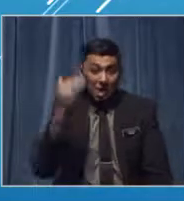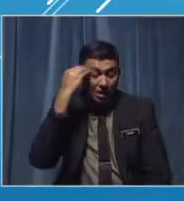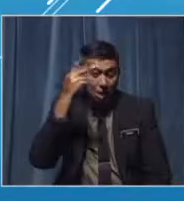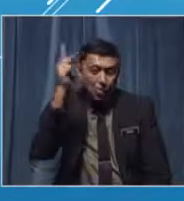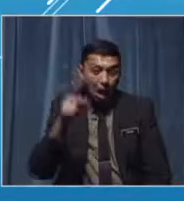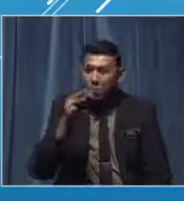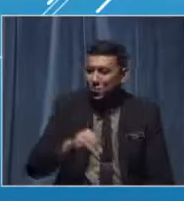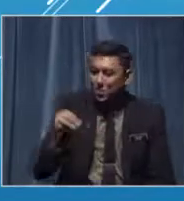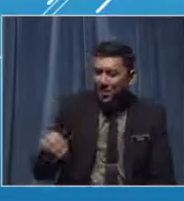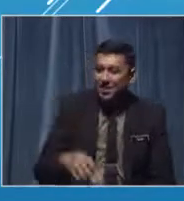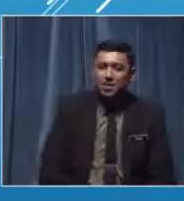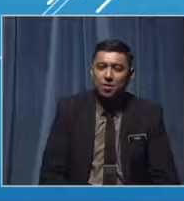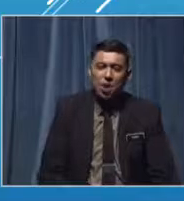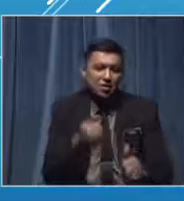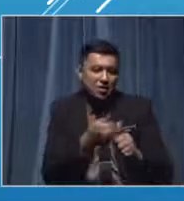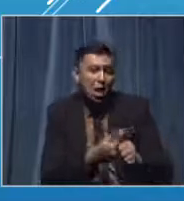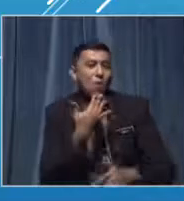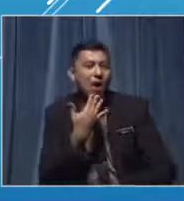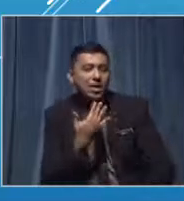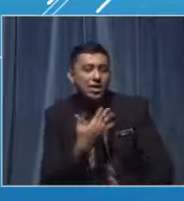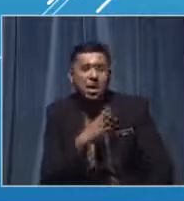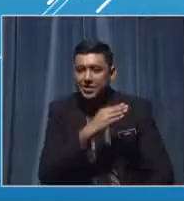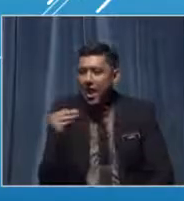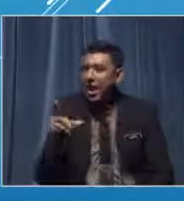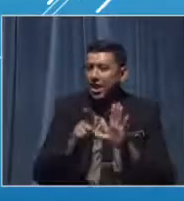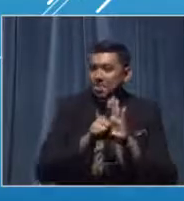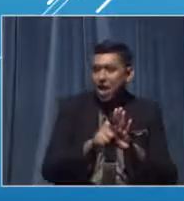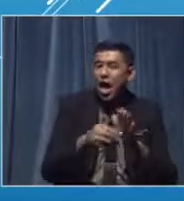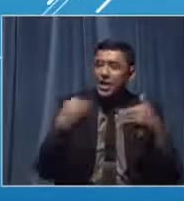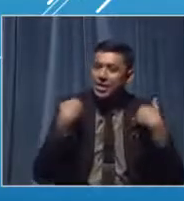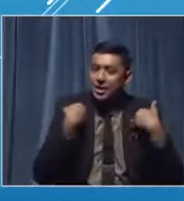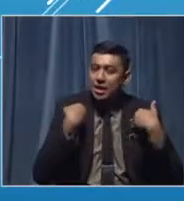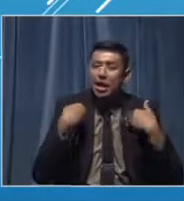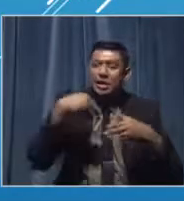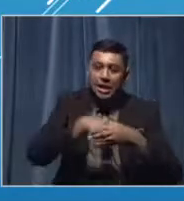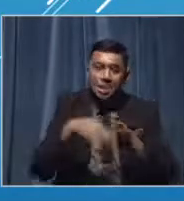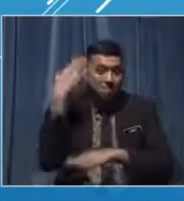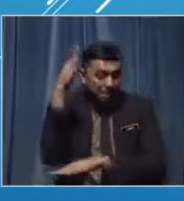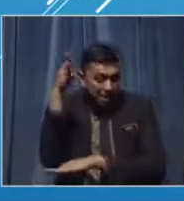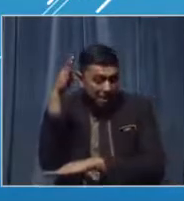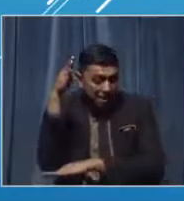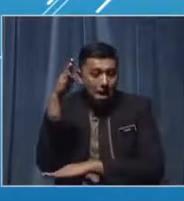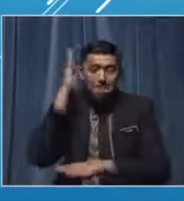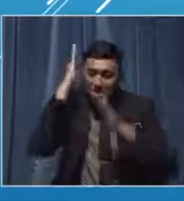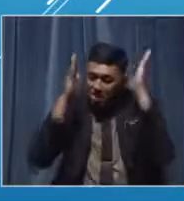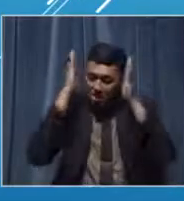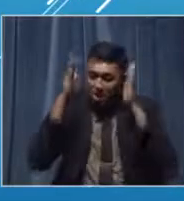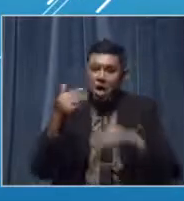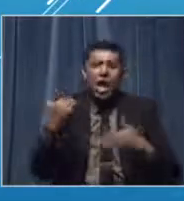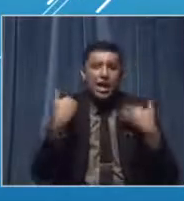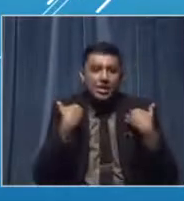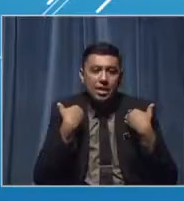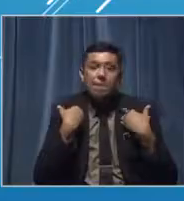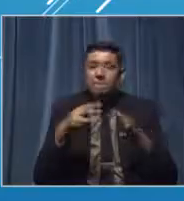Tahukah murid-murid, setiap warna dan lambang yang ada dalam bendera Malaysia mempunyai